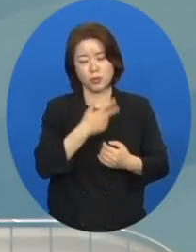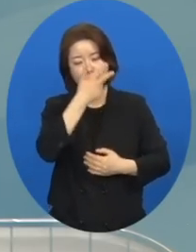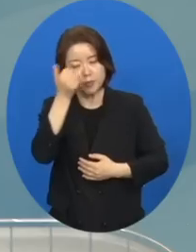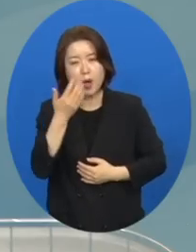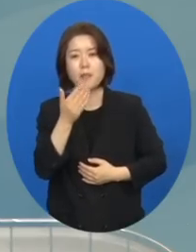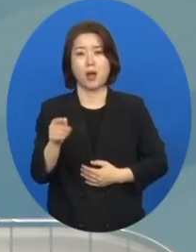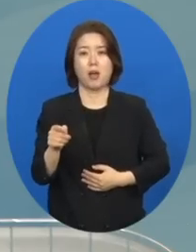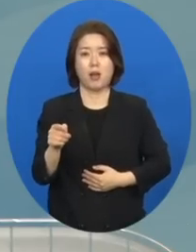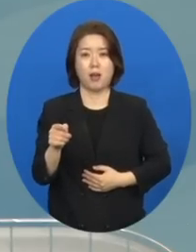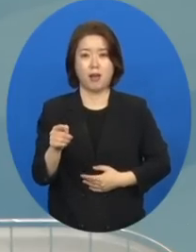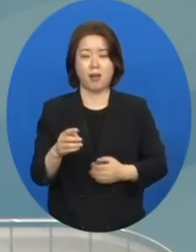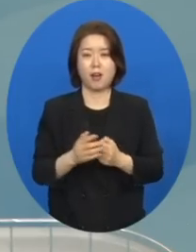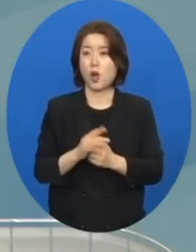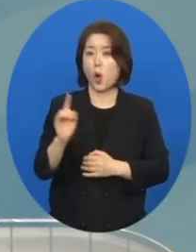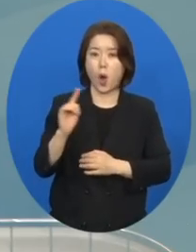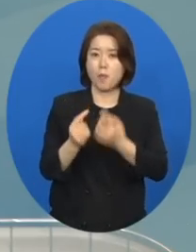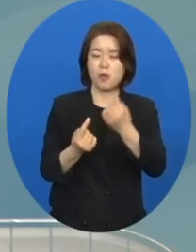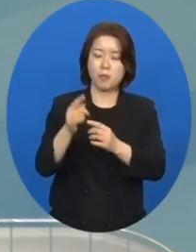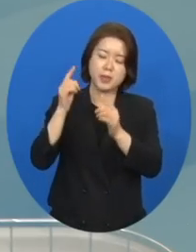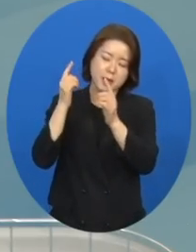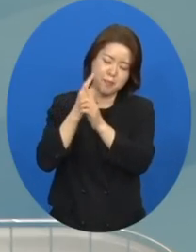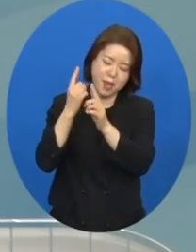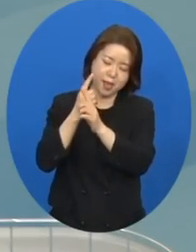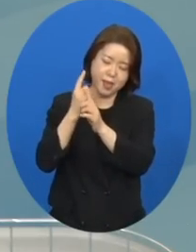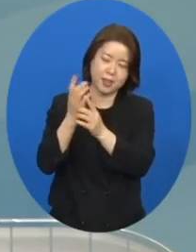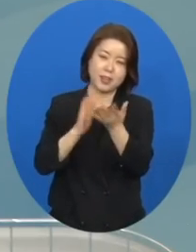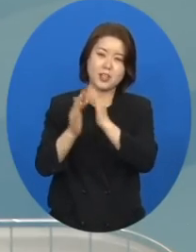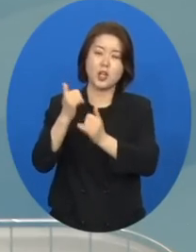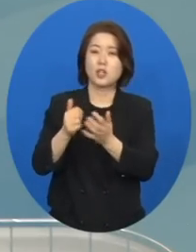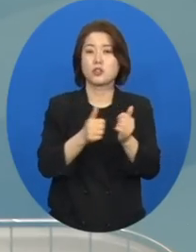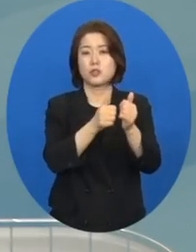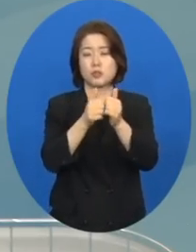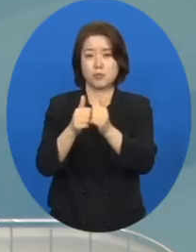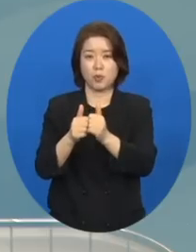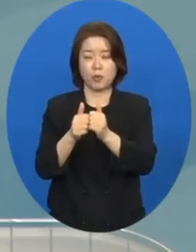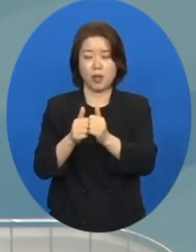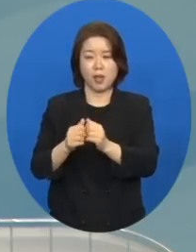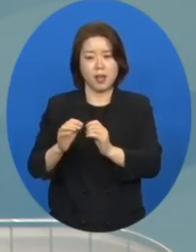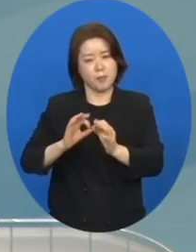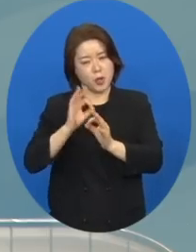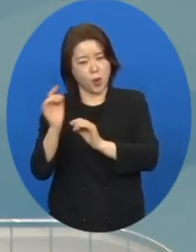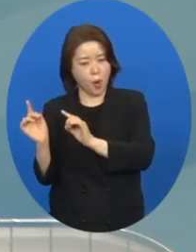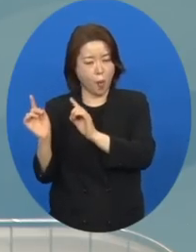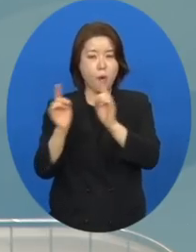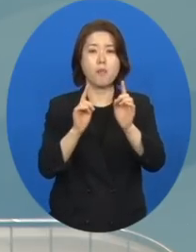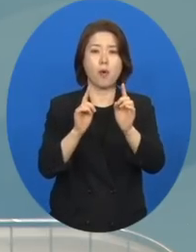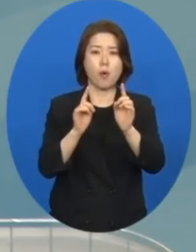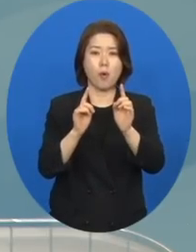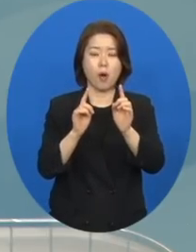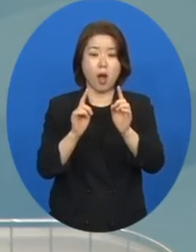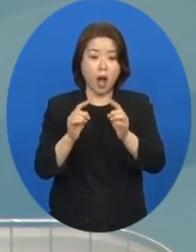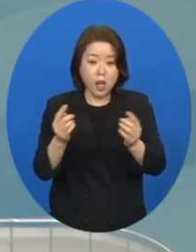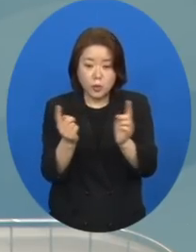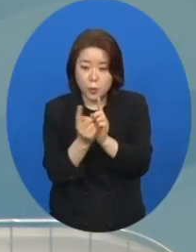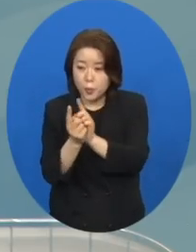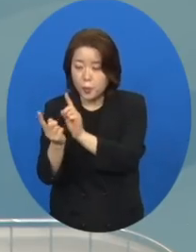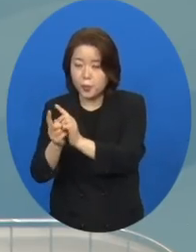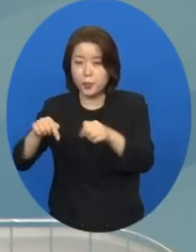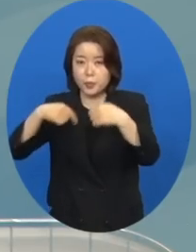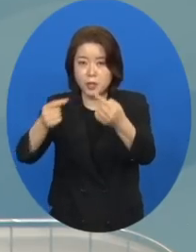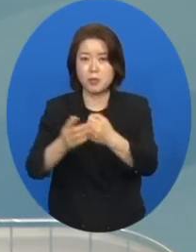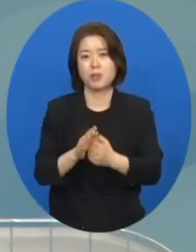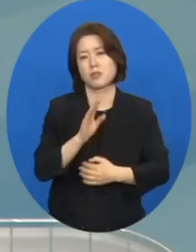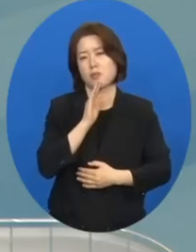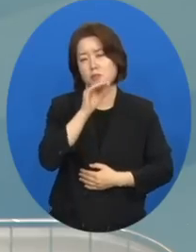있었습니다 무엇보다 매일마다 예수님을 통해 영원한 회복을 이룰 수 있는 그 회복 미팅에 참여할 수 있어서 너무나 좋았습니다